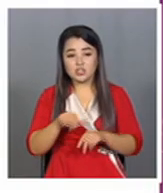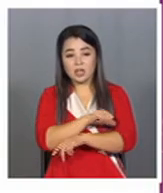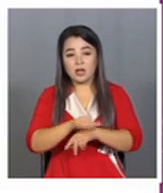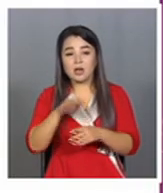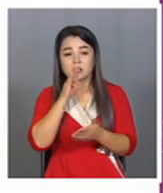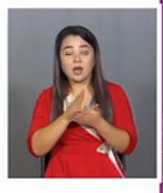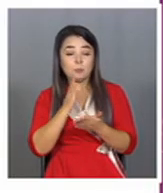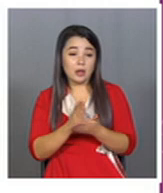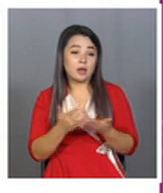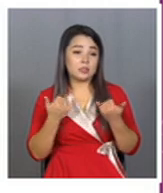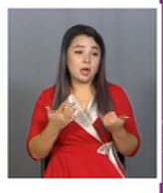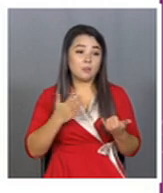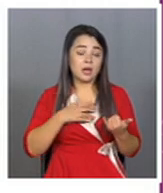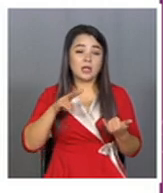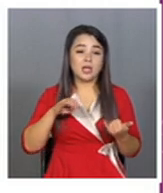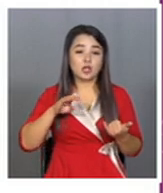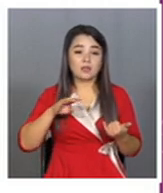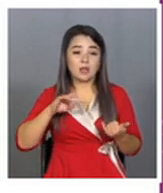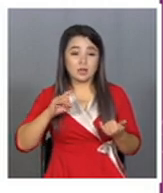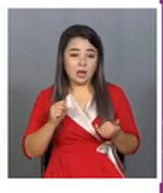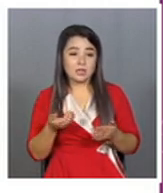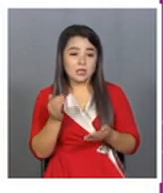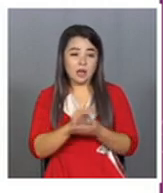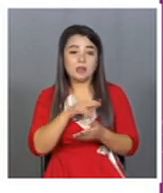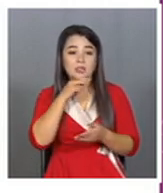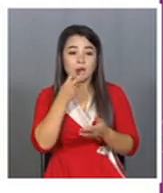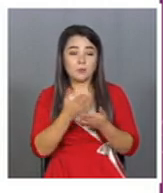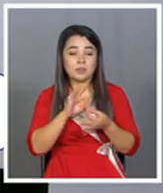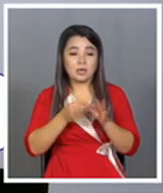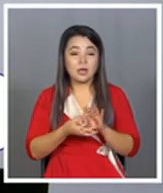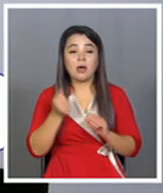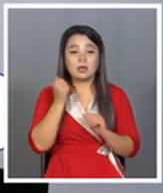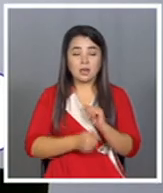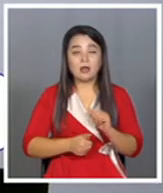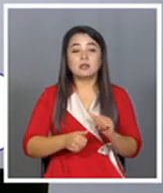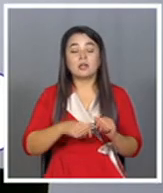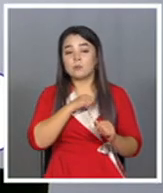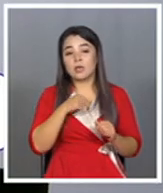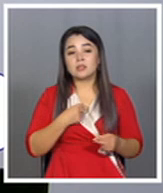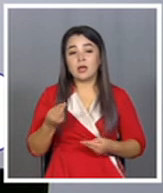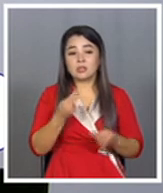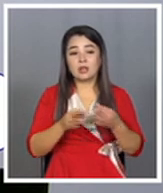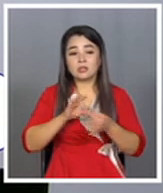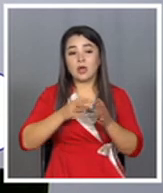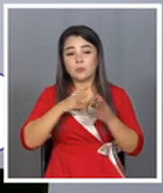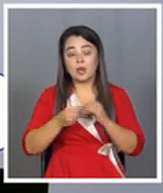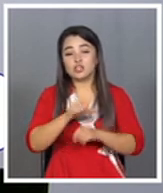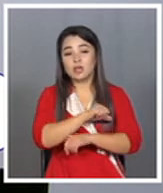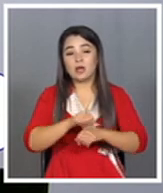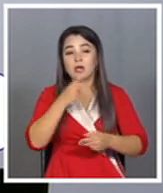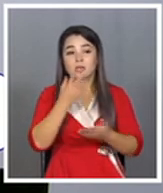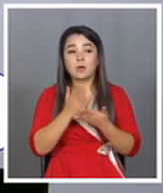Яғни, қазір біз литосфералық тақталармен танысу барысында әр тақтаның өзінің шекарасы болады екен. Міне,